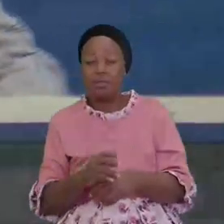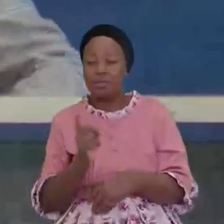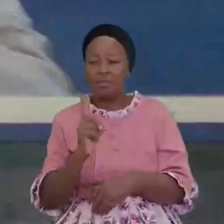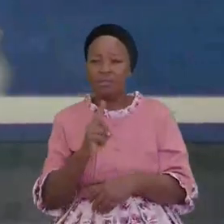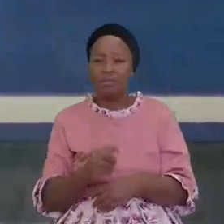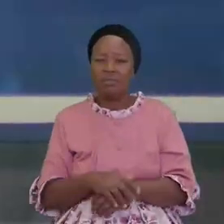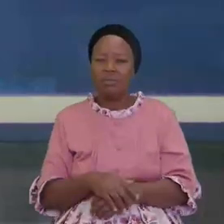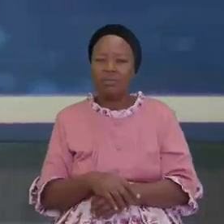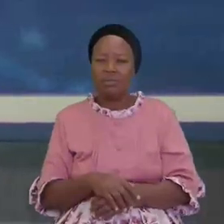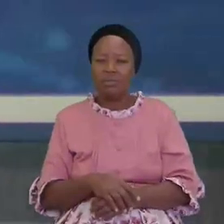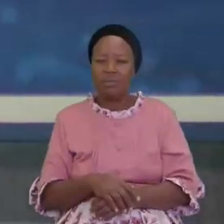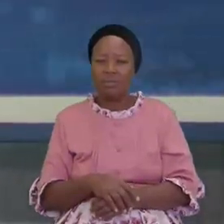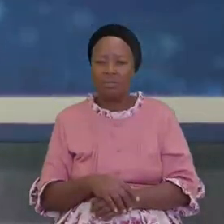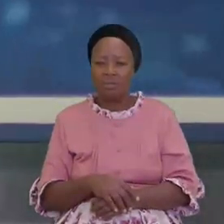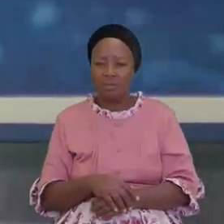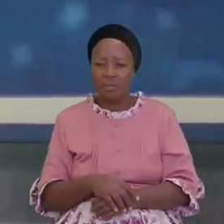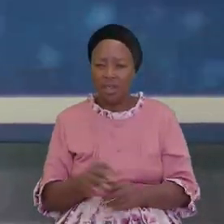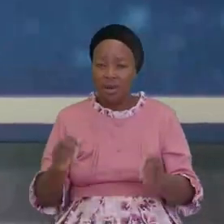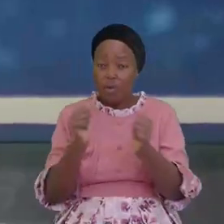le reste?